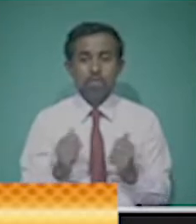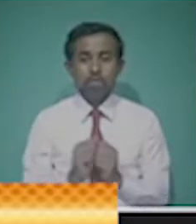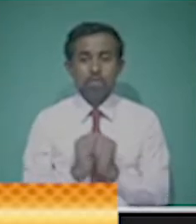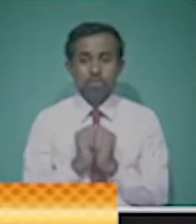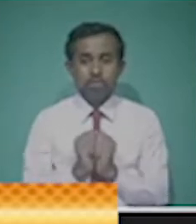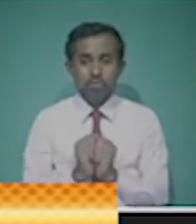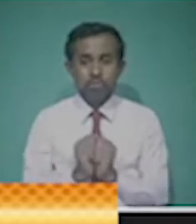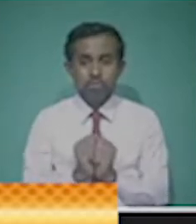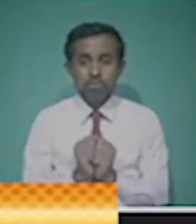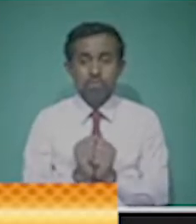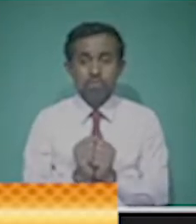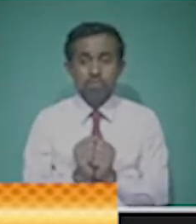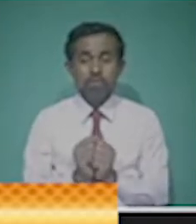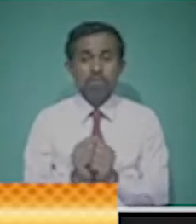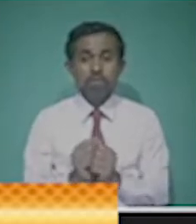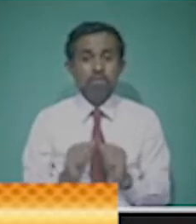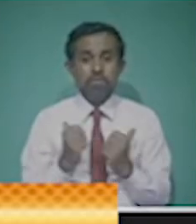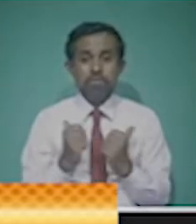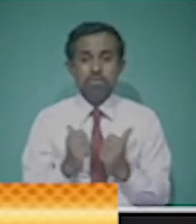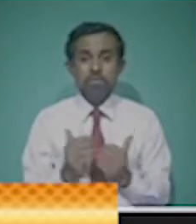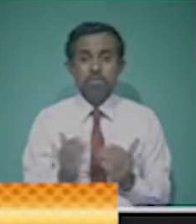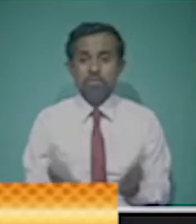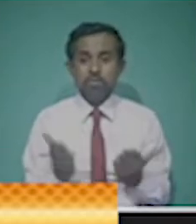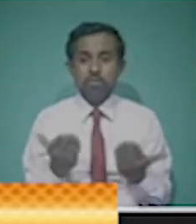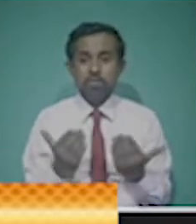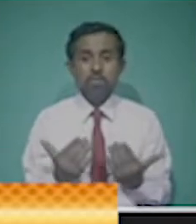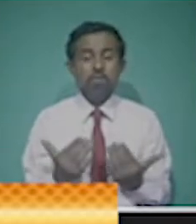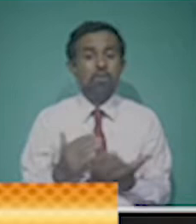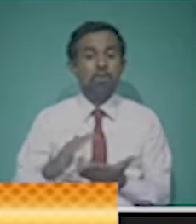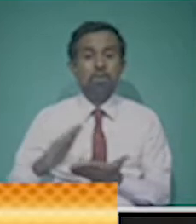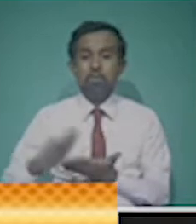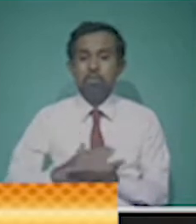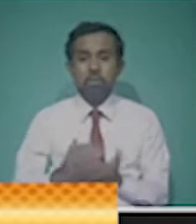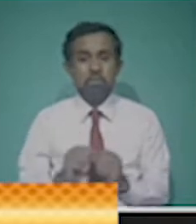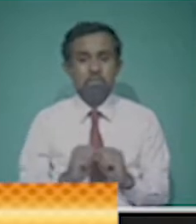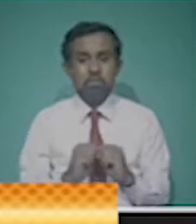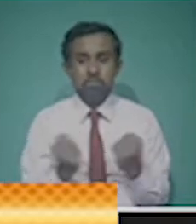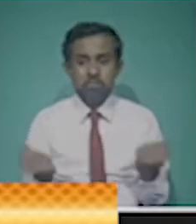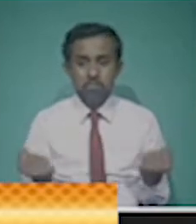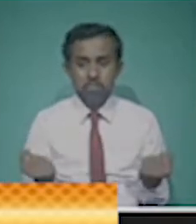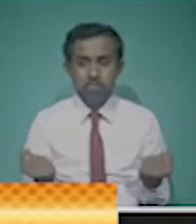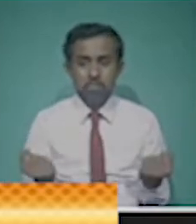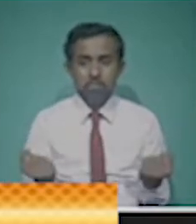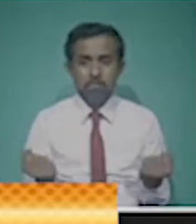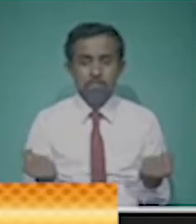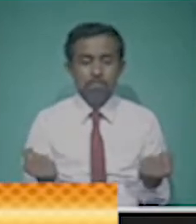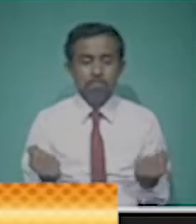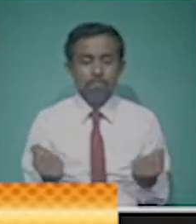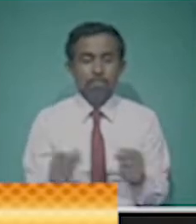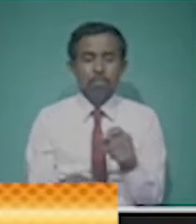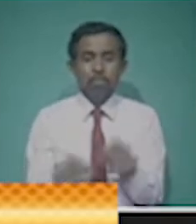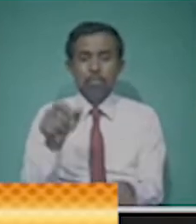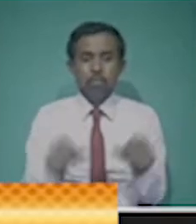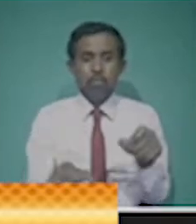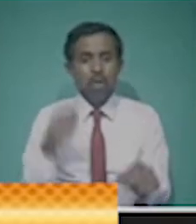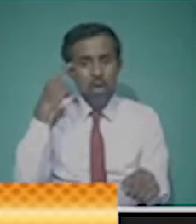benam mendi. Darasa angkut ini nak kori kaya munmaite berumi kere. Adu pon te malamal, tapi pada darasa angkam. வருமானம் குறைந்த